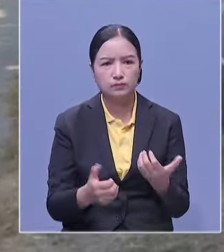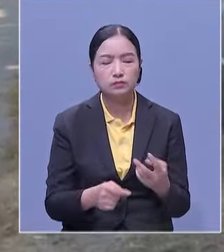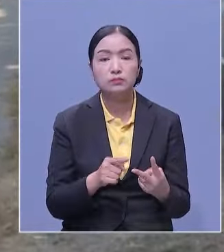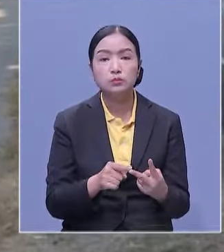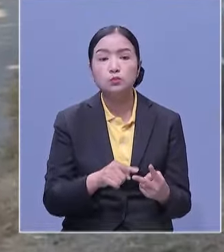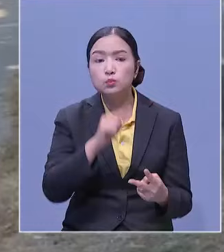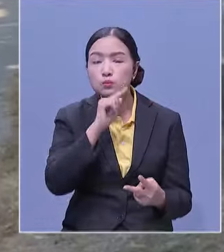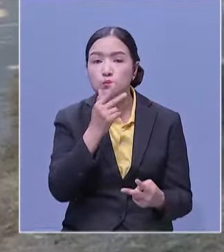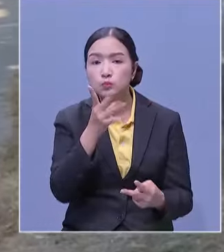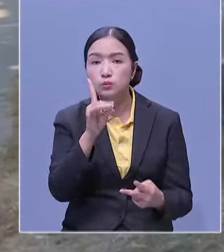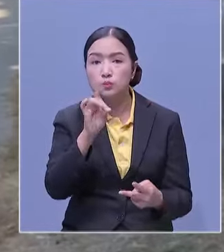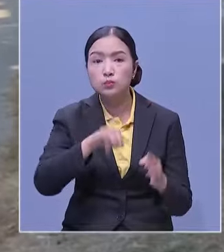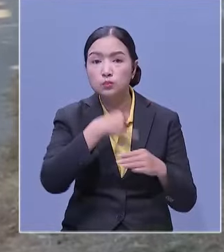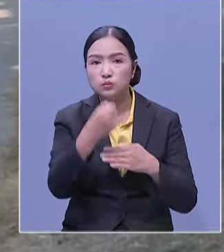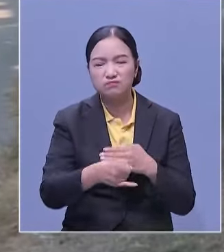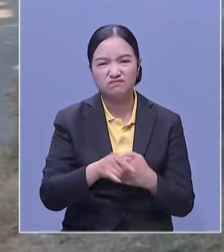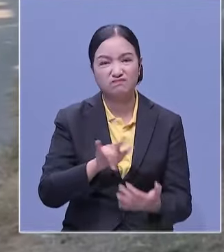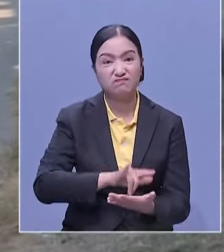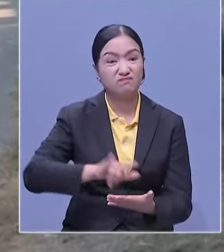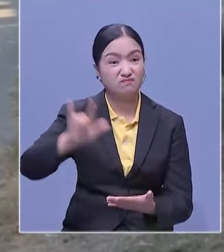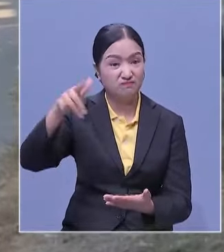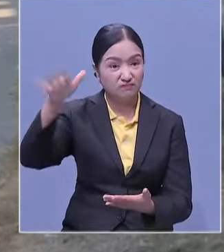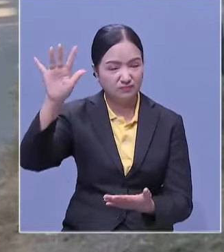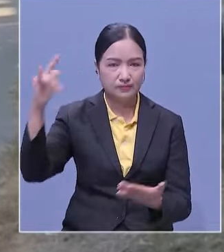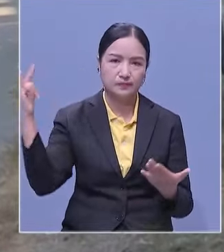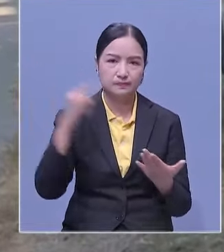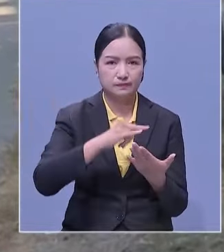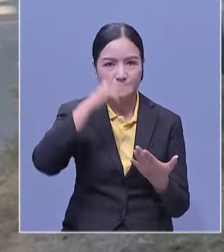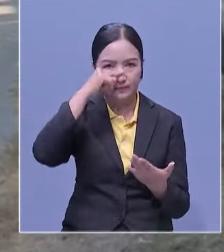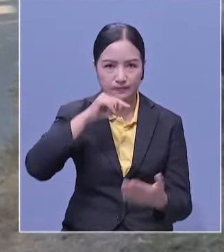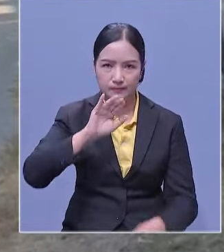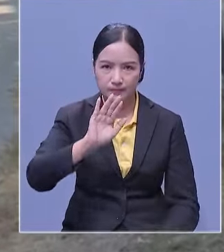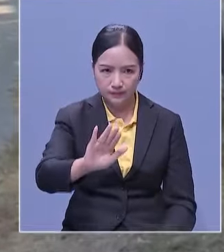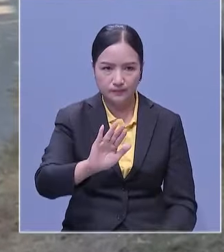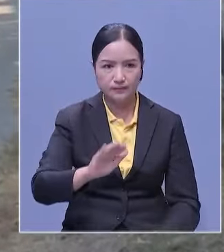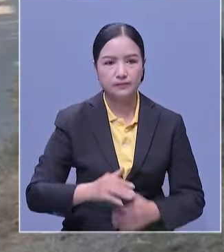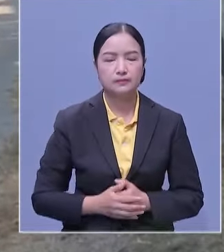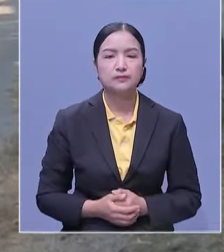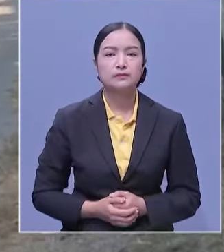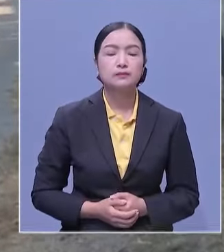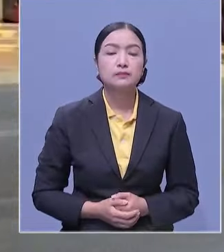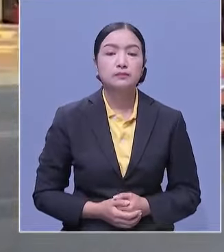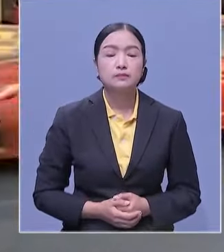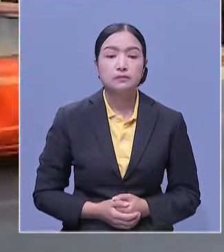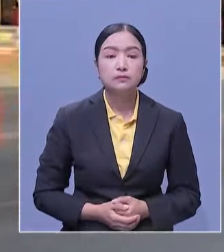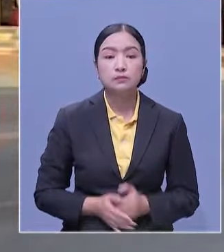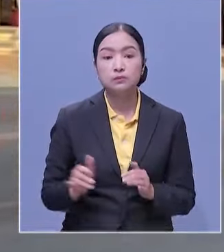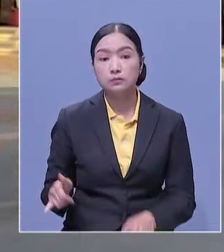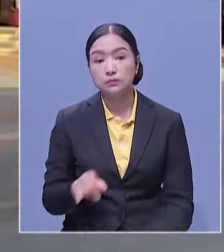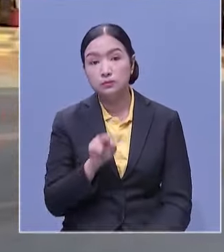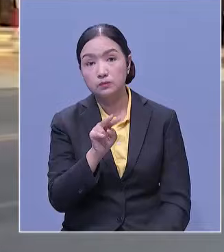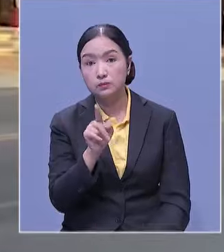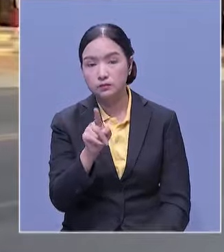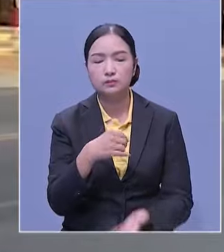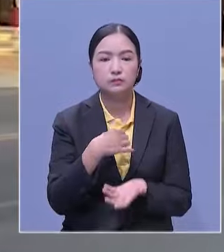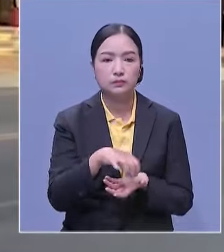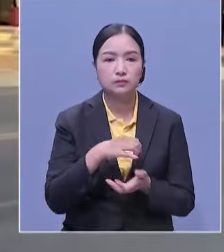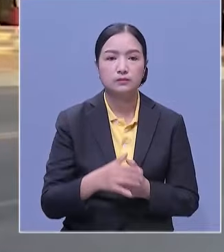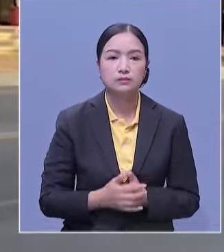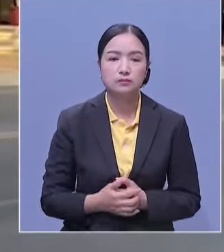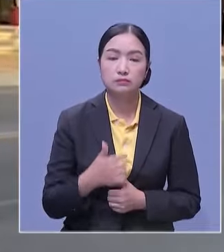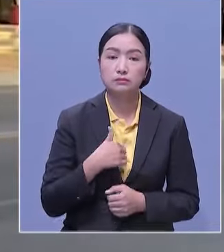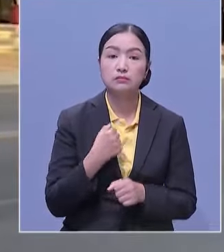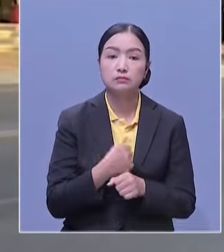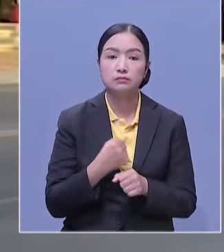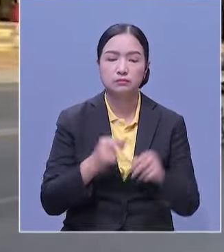ห้ามเข้าประเทศอีกนะคะอืขณะที่ทางด้านของนางสาวจุทารัตจีนานะครับคนเห็นเหตุการณ์เล่าแบบนี้ครับว่าเธอ